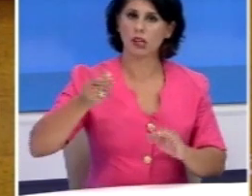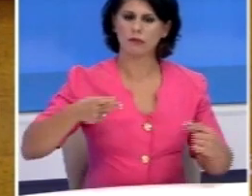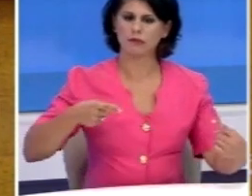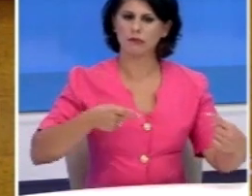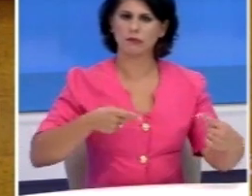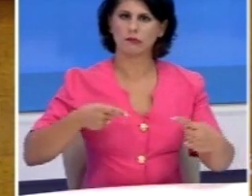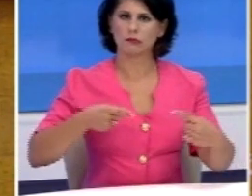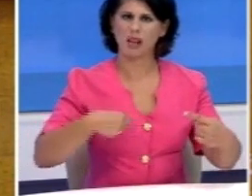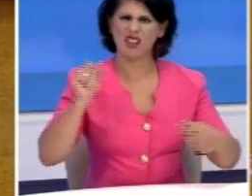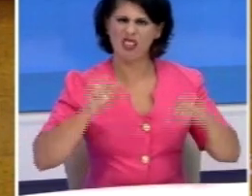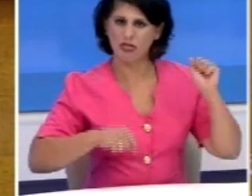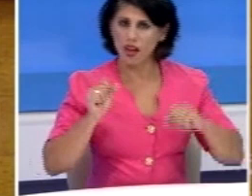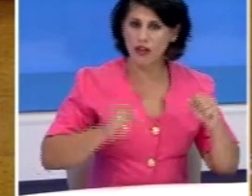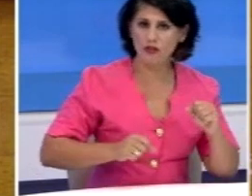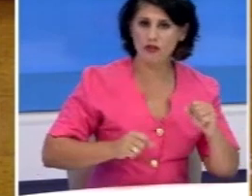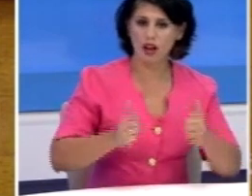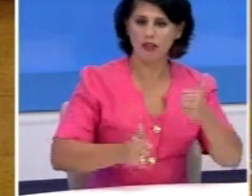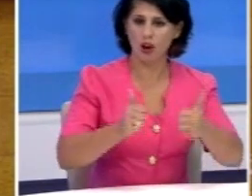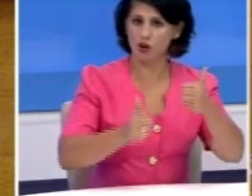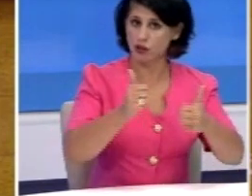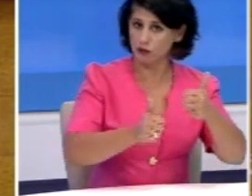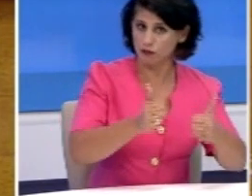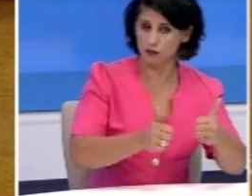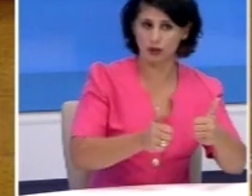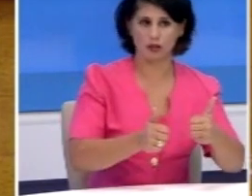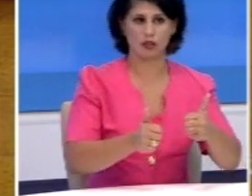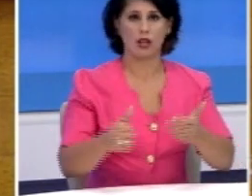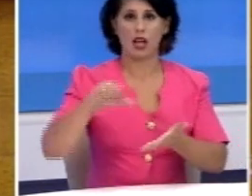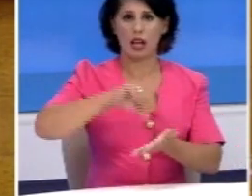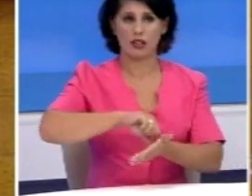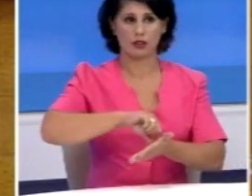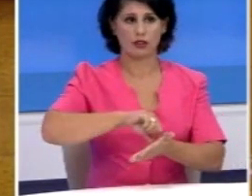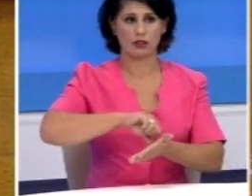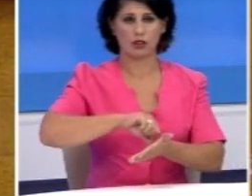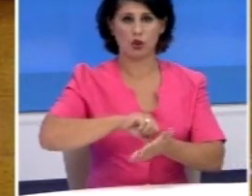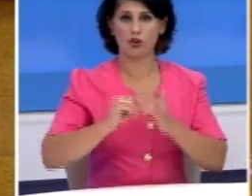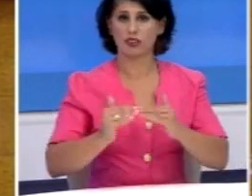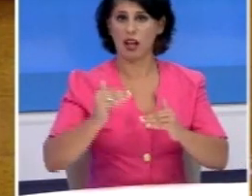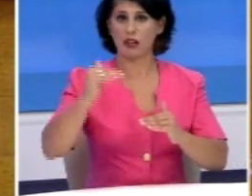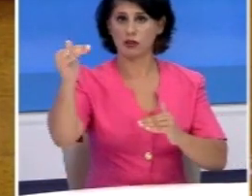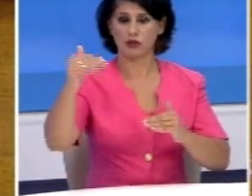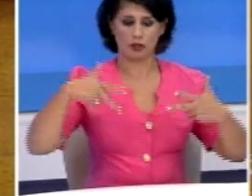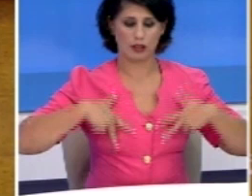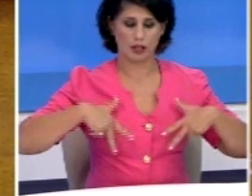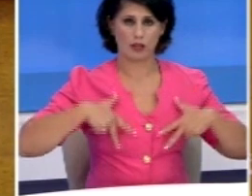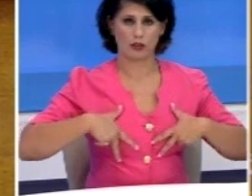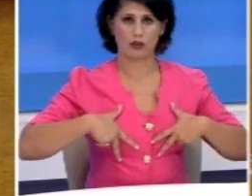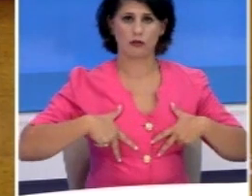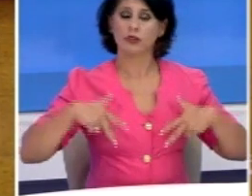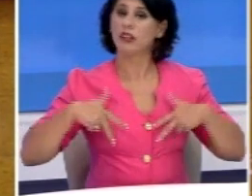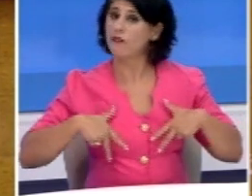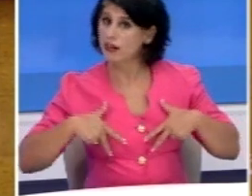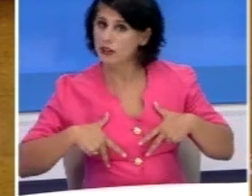όξυνσης αντιθέσεων, ανταγωνισμών, αστικών τάξεων, κρατών,